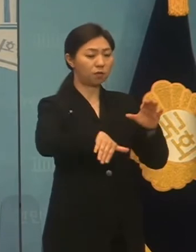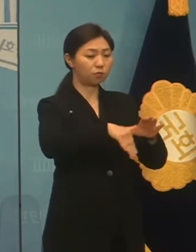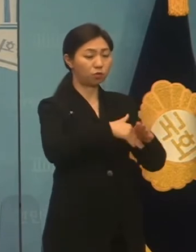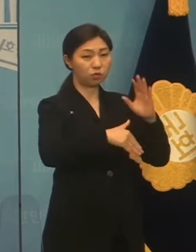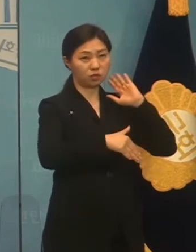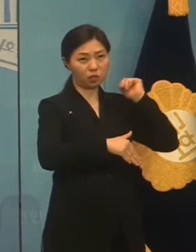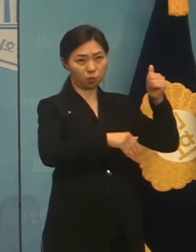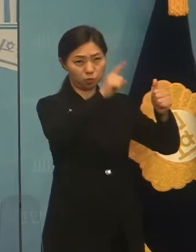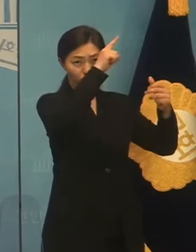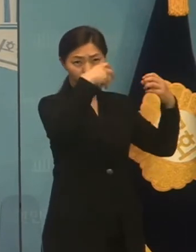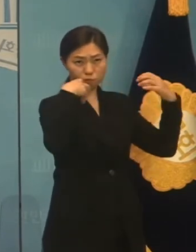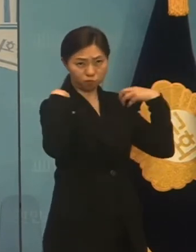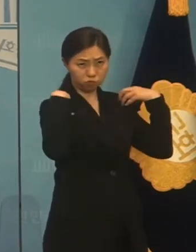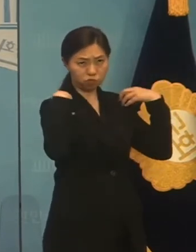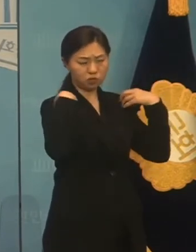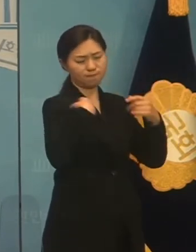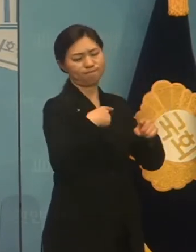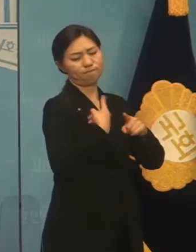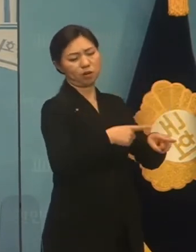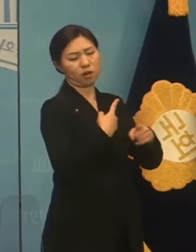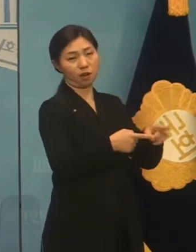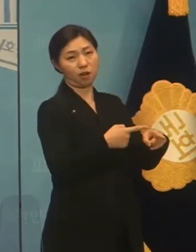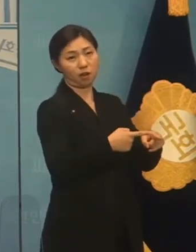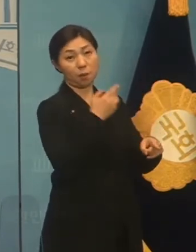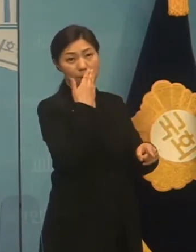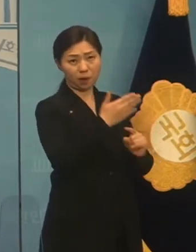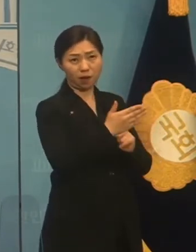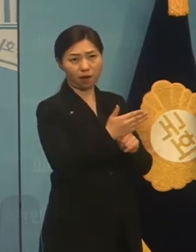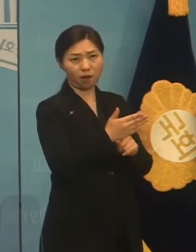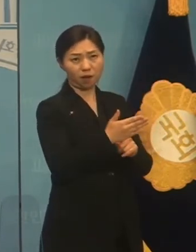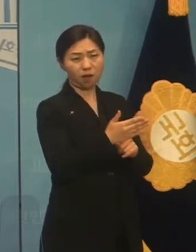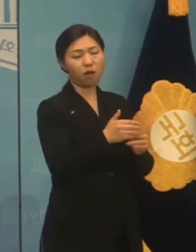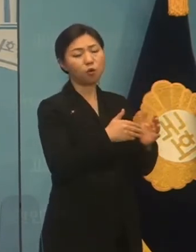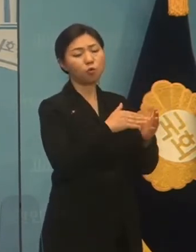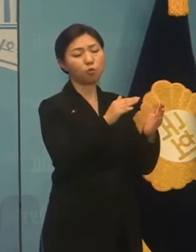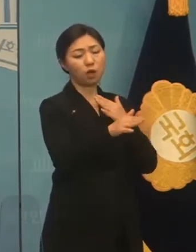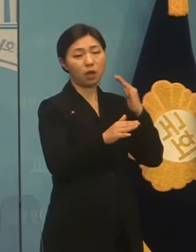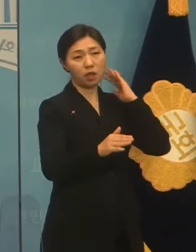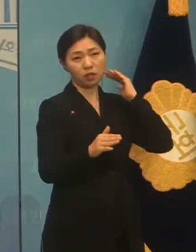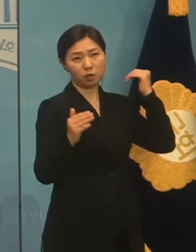심판하고 정권 교체를 이룰 수 있다고 말들을 합니다.